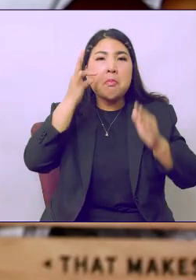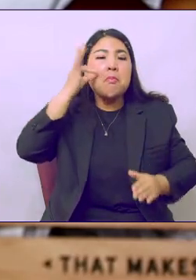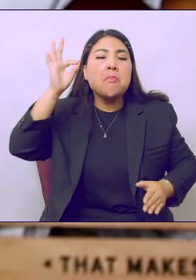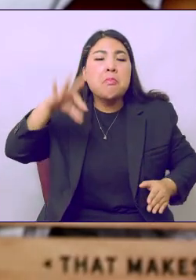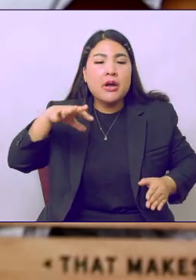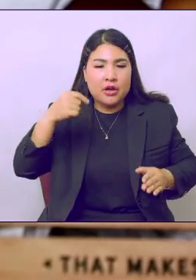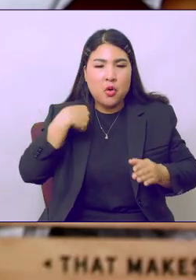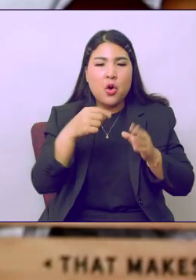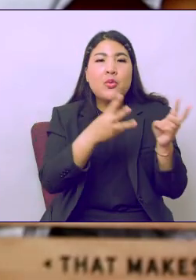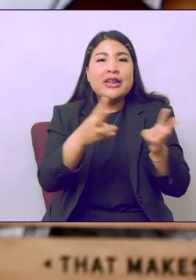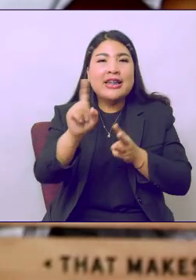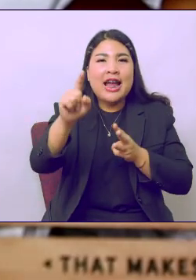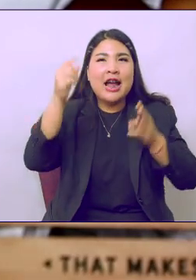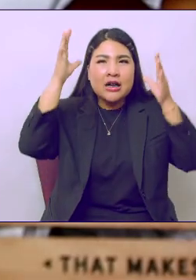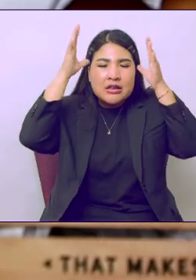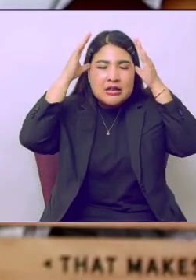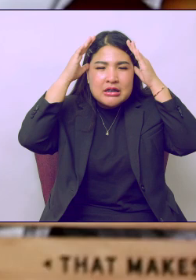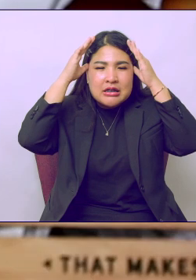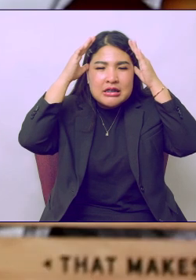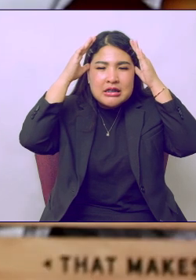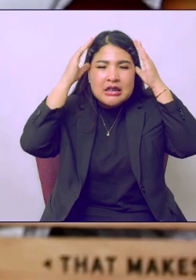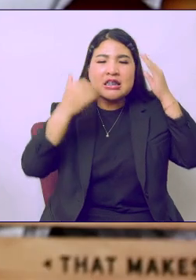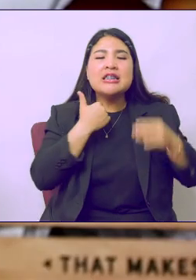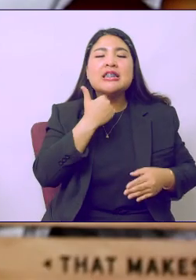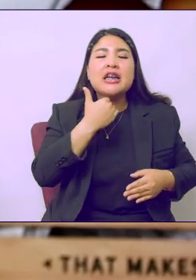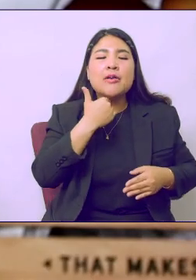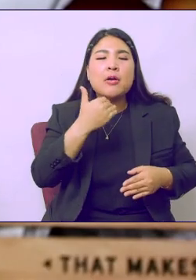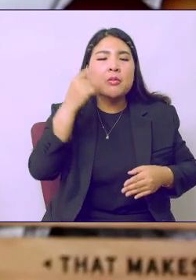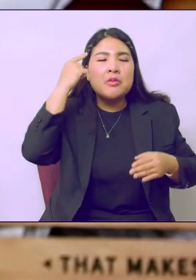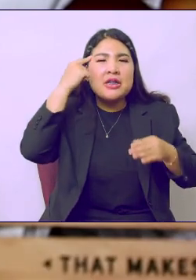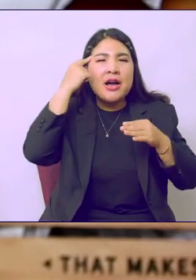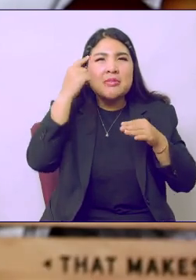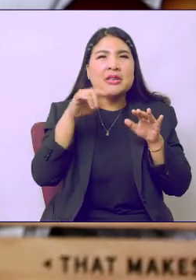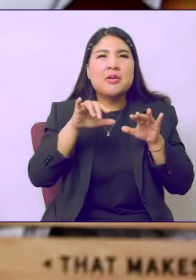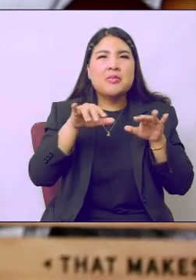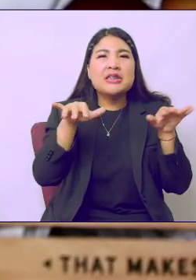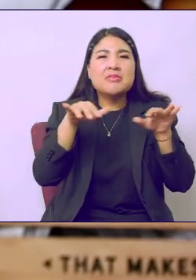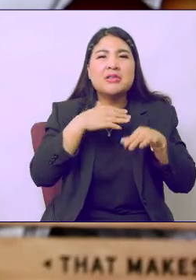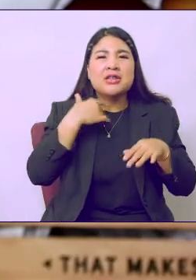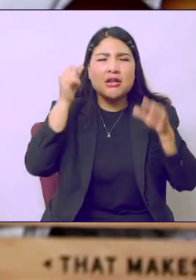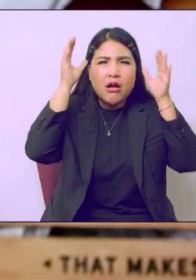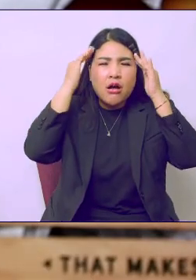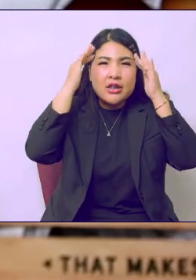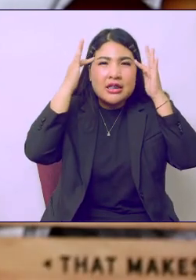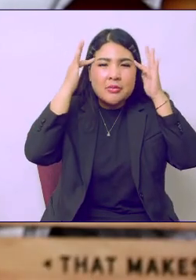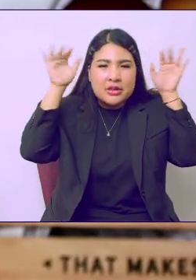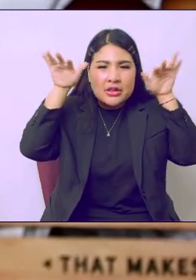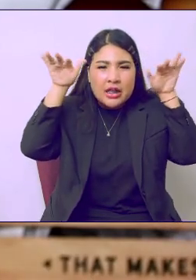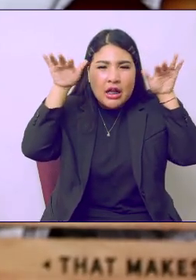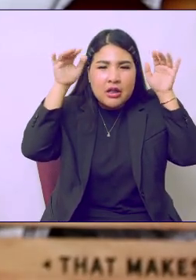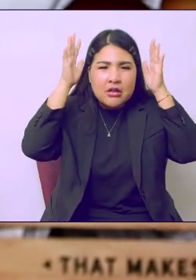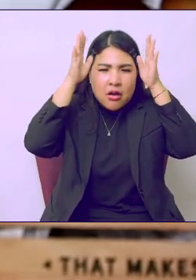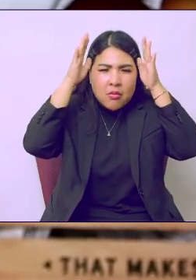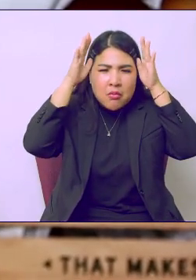จะให้เค้าเอานิ้วจับที่กะโหลกแล้วเคออกเสียงฮือเหมือนผึ้งเนี่ยมันก็จะมีแรงสั่นสะเทือนที่กะโหลกเนี่ยน้องๆก็จะรู้สึกว่าเอ๊ะมีอะไร